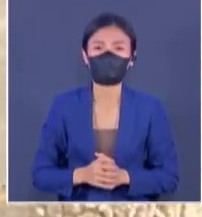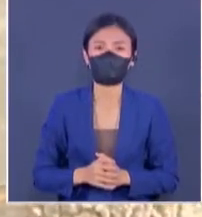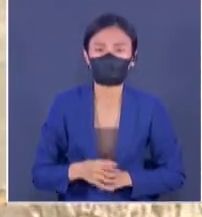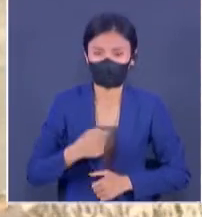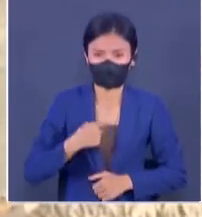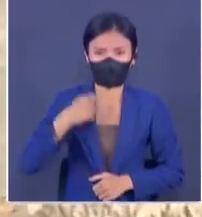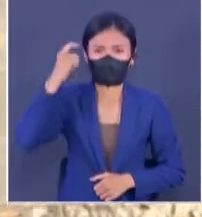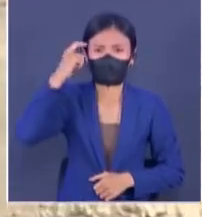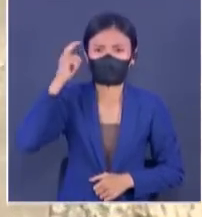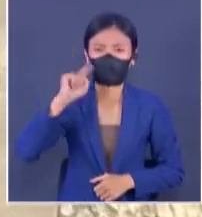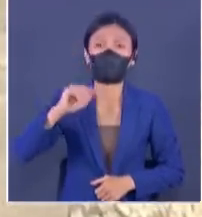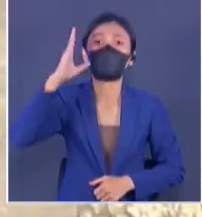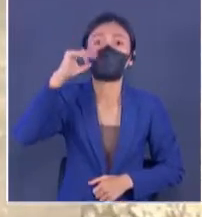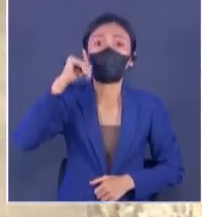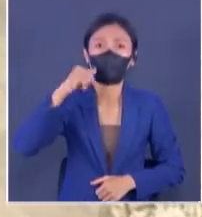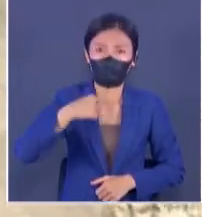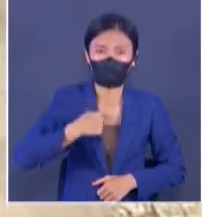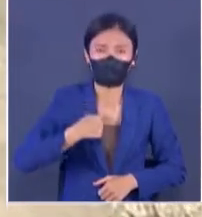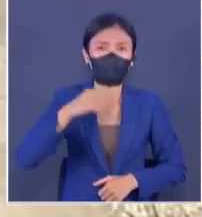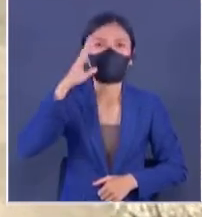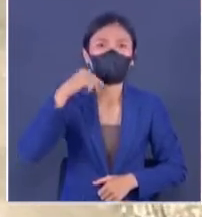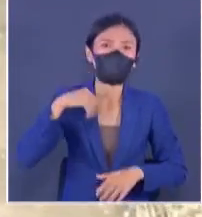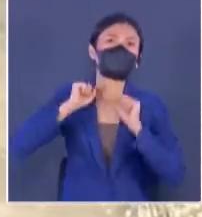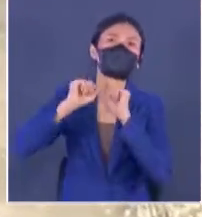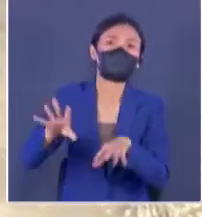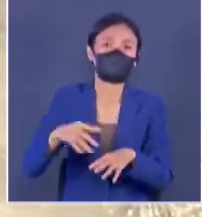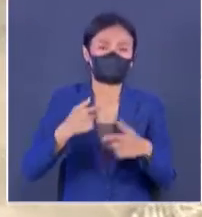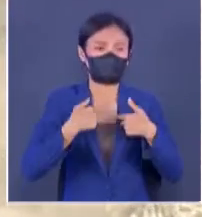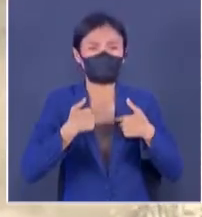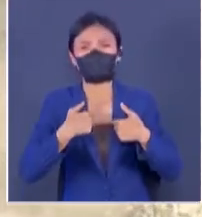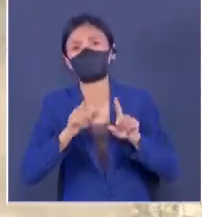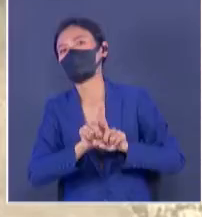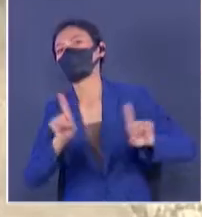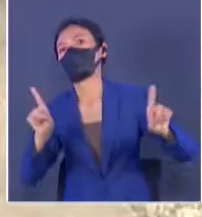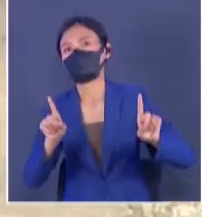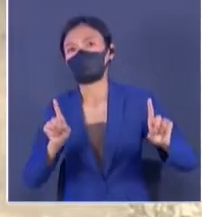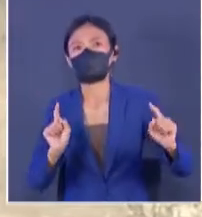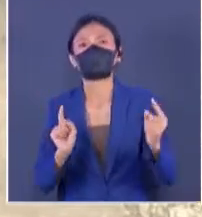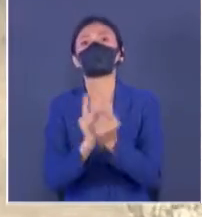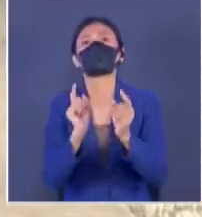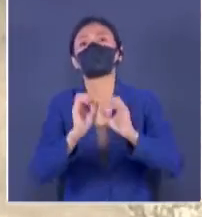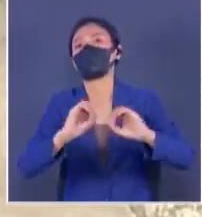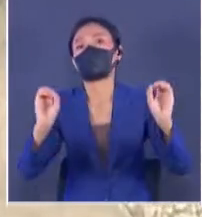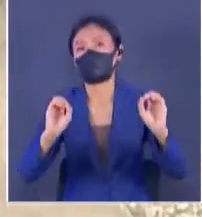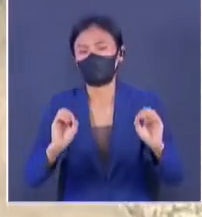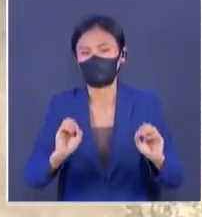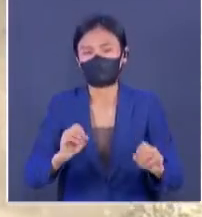คิดว่าแกทิ้งหนูแล้วแกคงจะไม่กลับย้อนกลับมาอีก มาหลายหนแล้วจะมันหน า ไหม อาจจะทิ้งไปเลยแบ